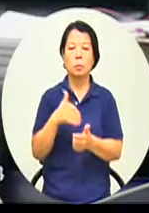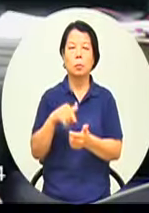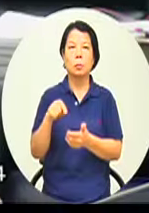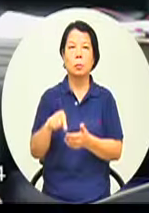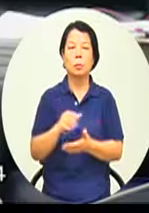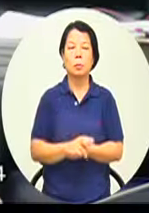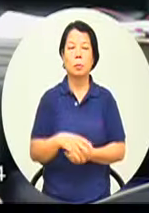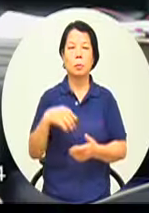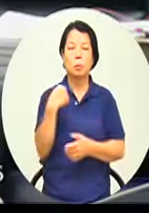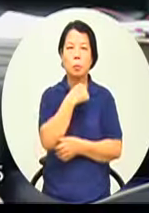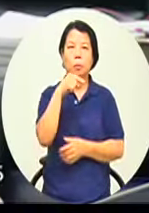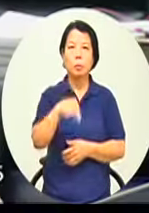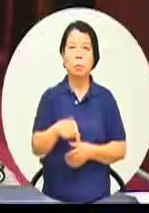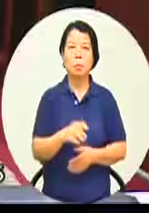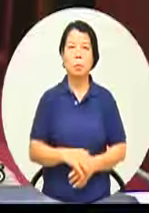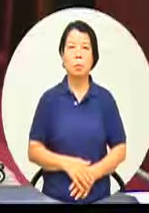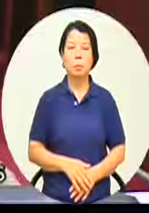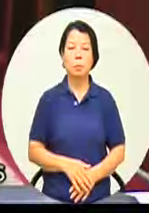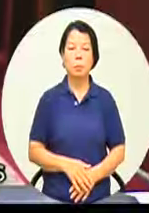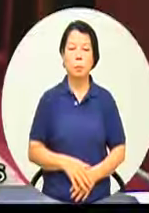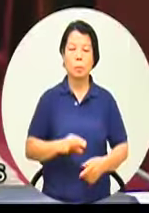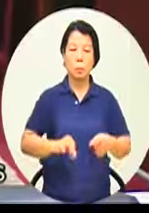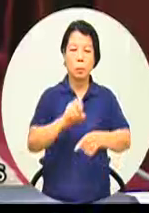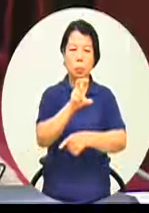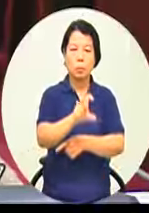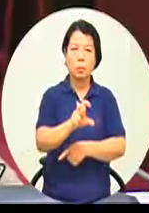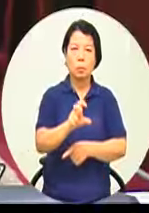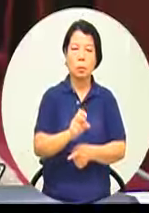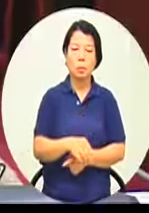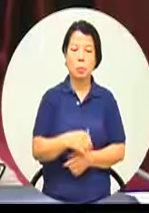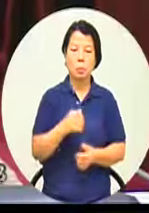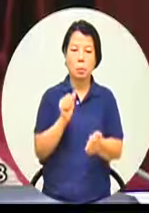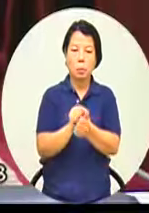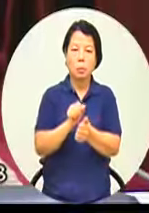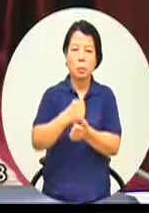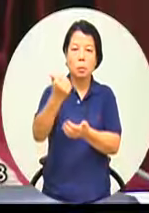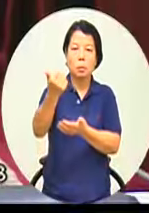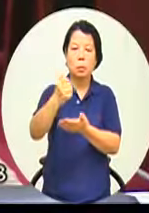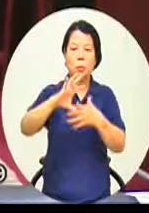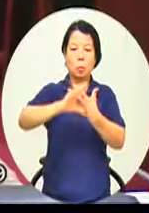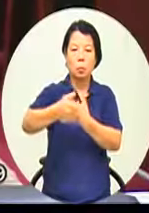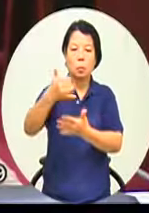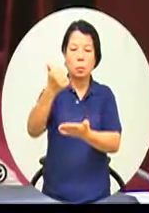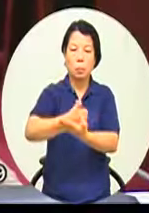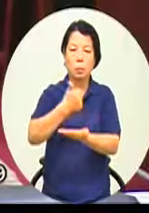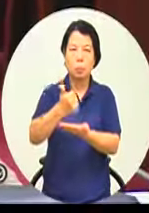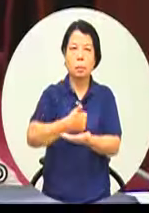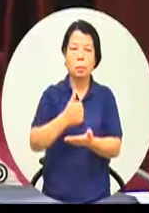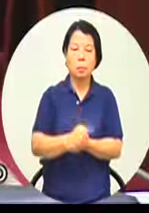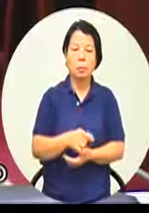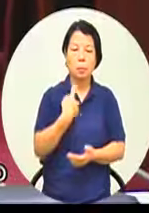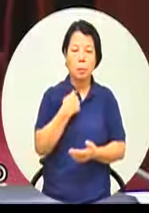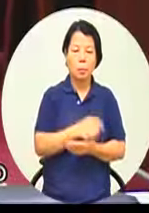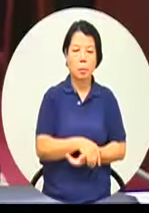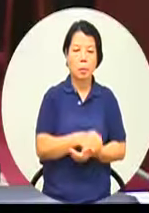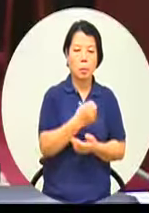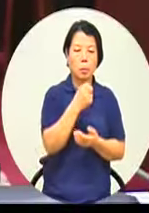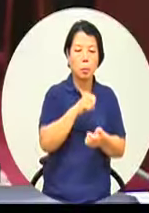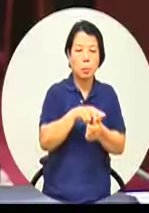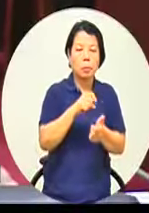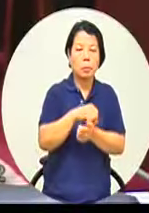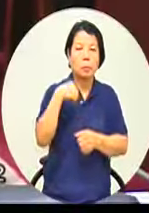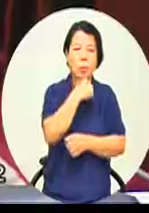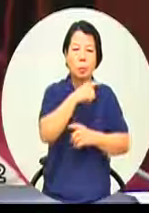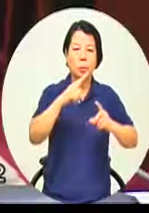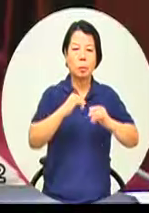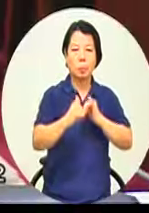湾有将近70%的比例是靠外国进口入来饲饱咱台湾人吼。所以这